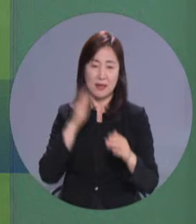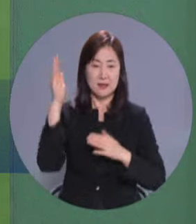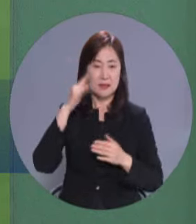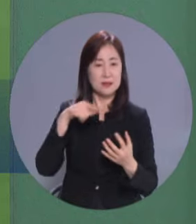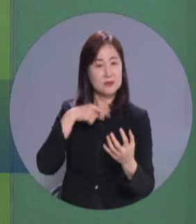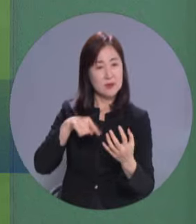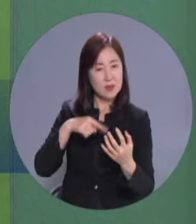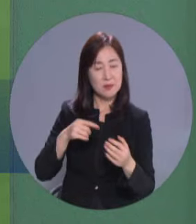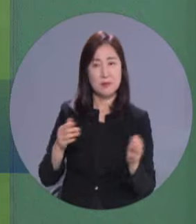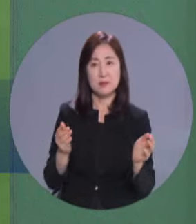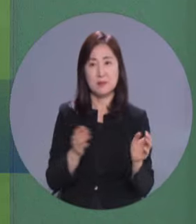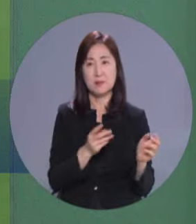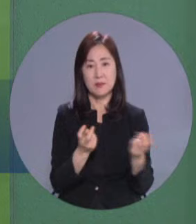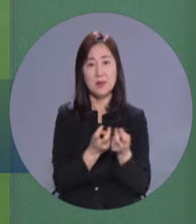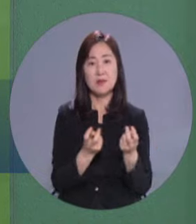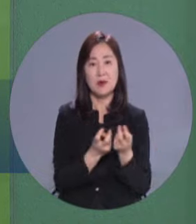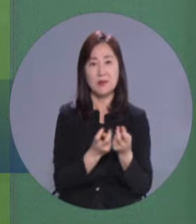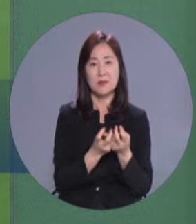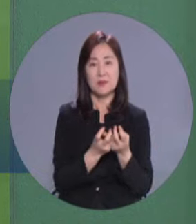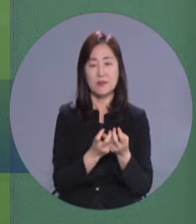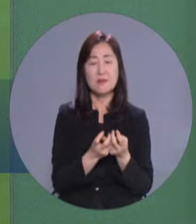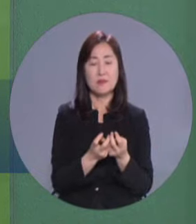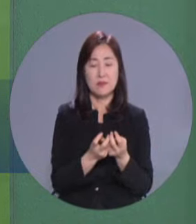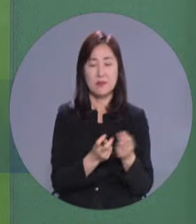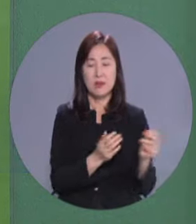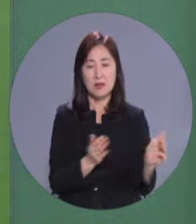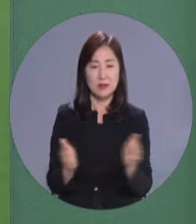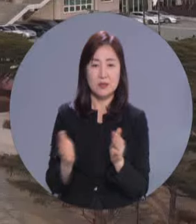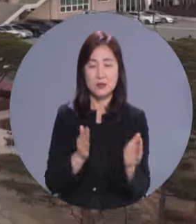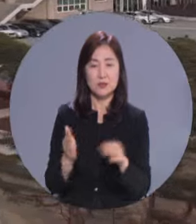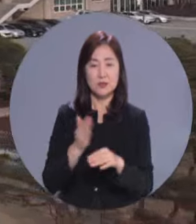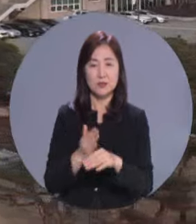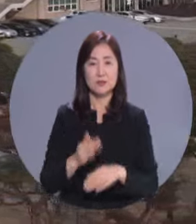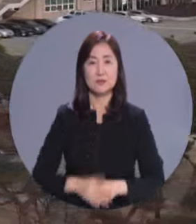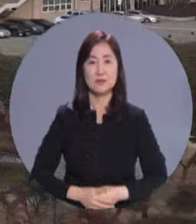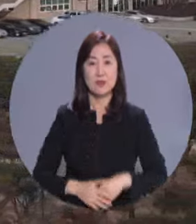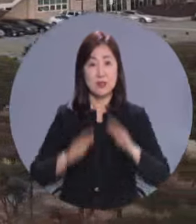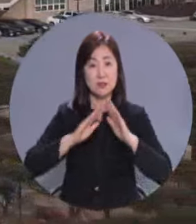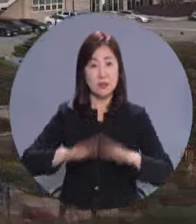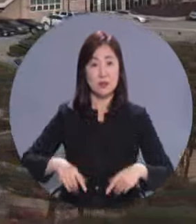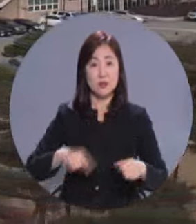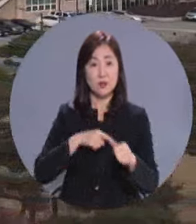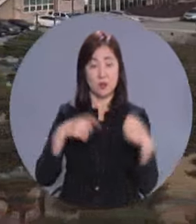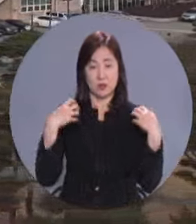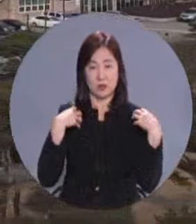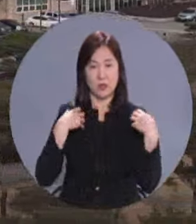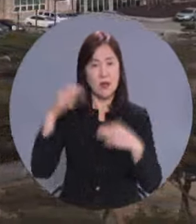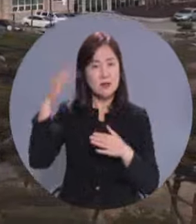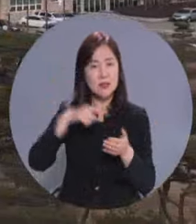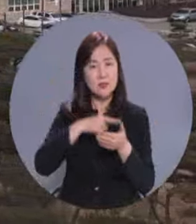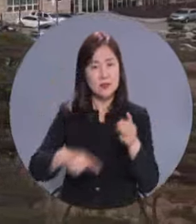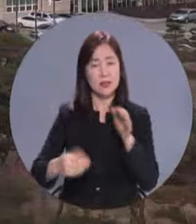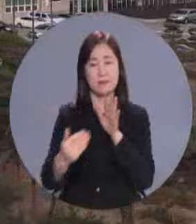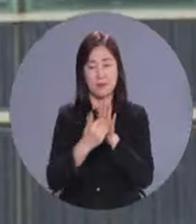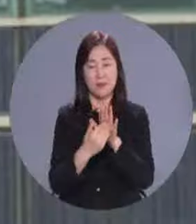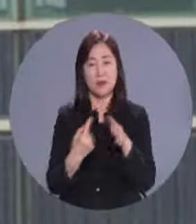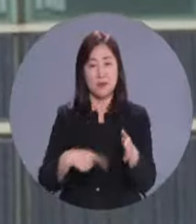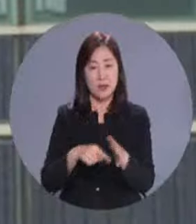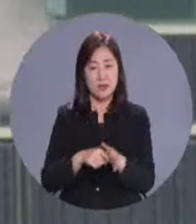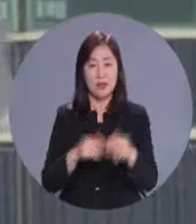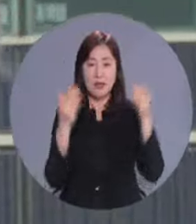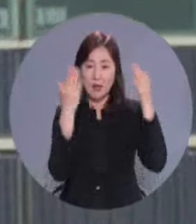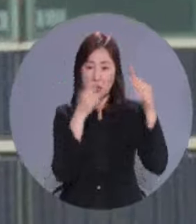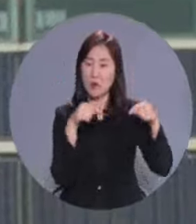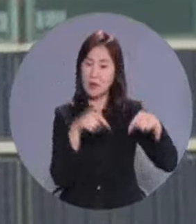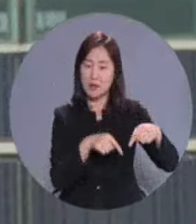지도할 수 있는 방향을 찾아서 좀 지도하고 있는 상황입니다 전남교육청은 학생 피해가 없도록 학교과